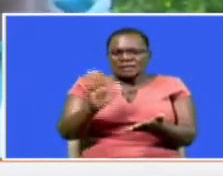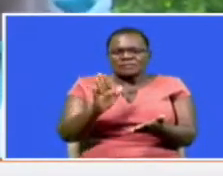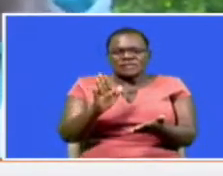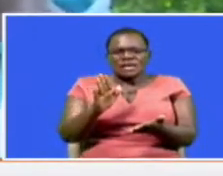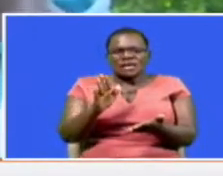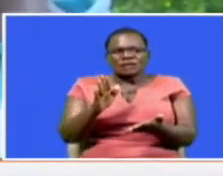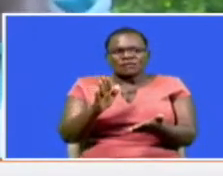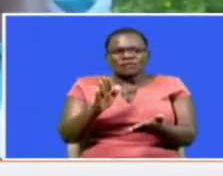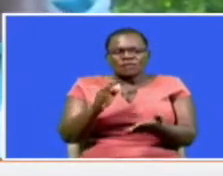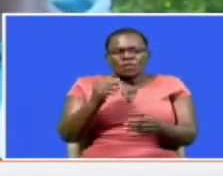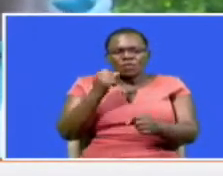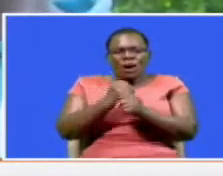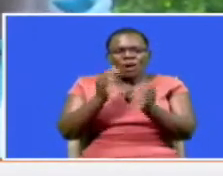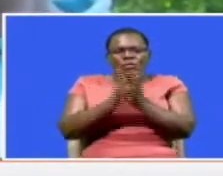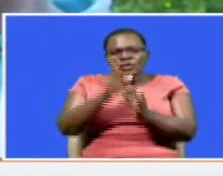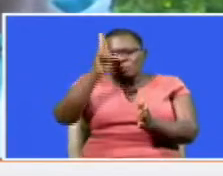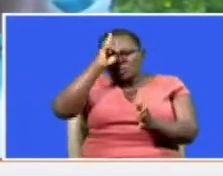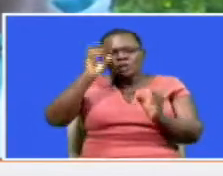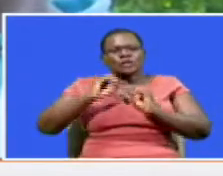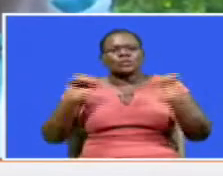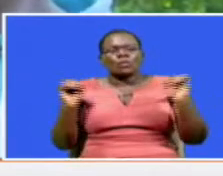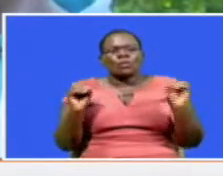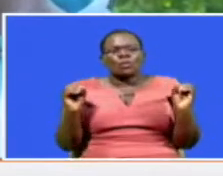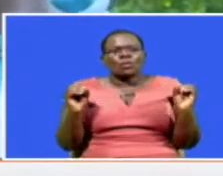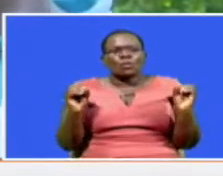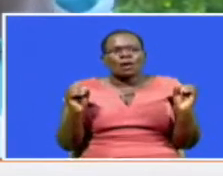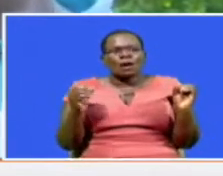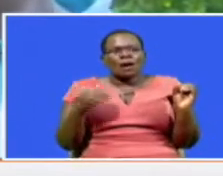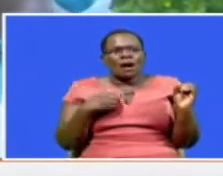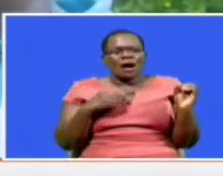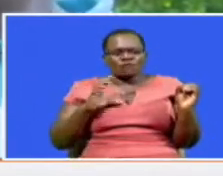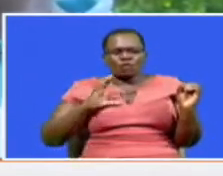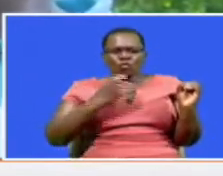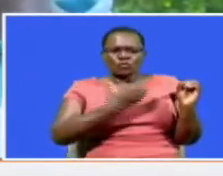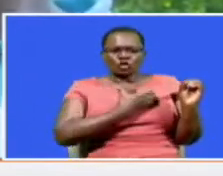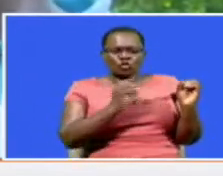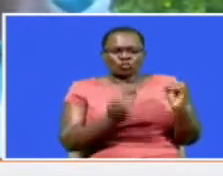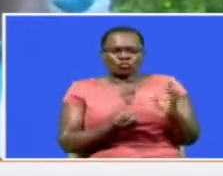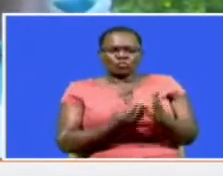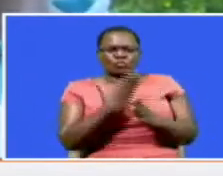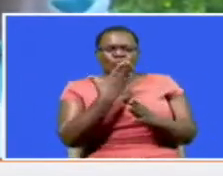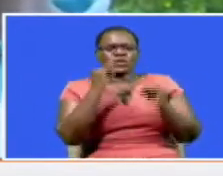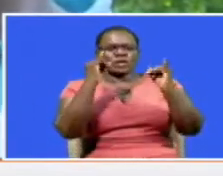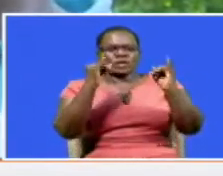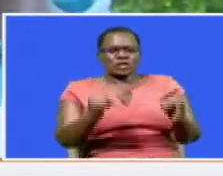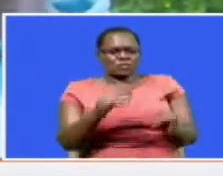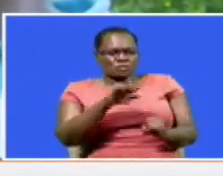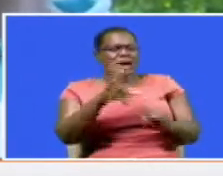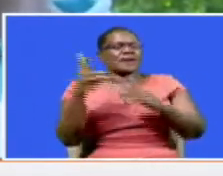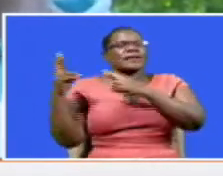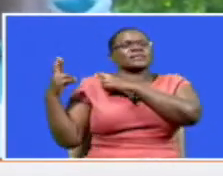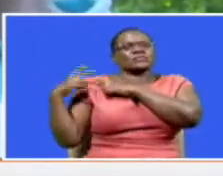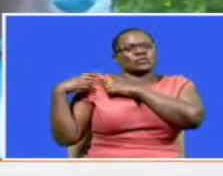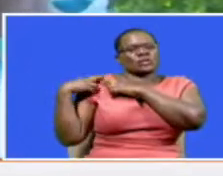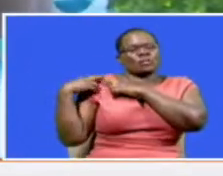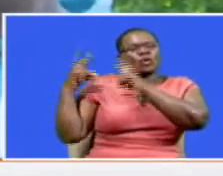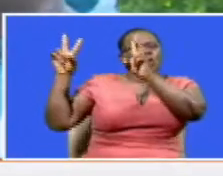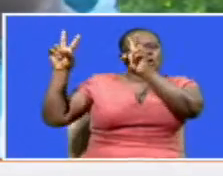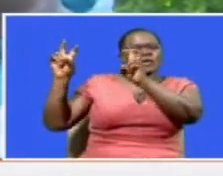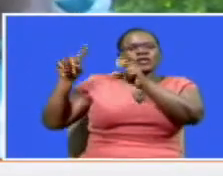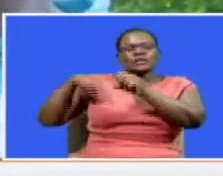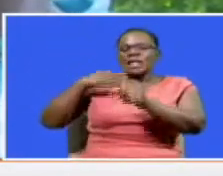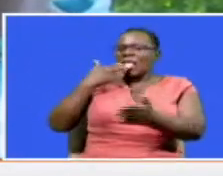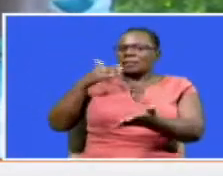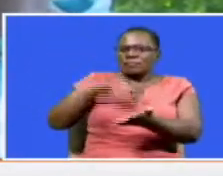na maneno ya discipline ya polisi. Kulikuwa na commission ambayo imekuwa formed, newly formed, ambayo inadili na hiyo issue. So